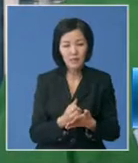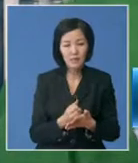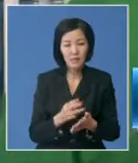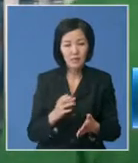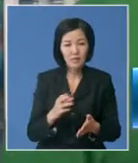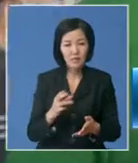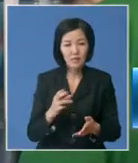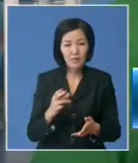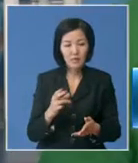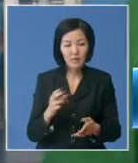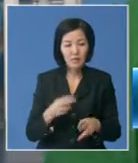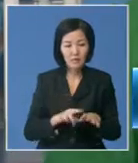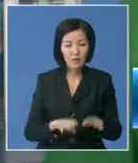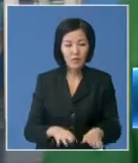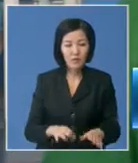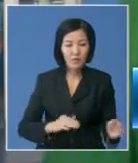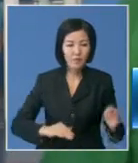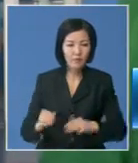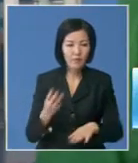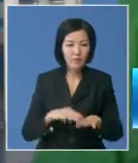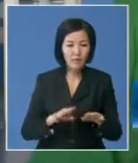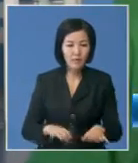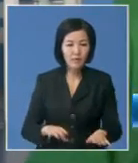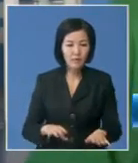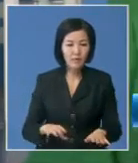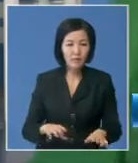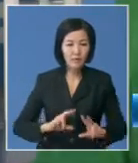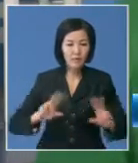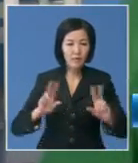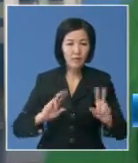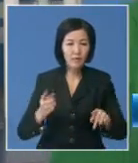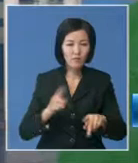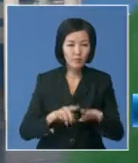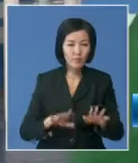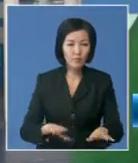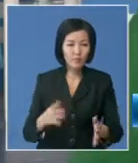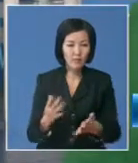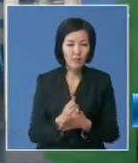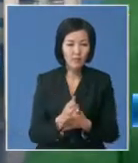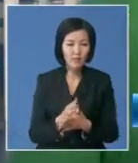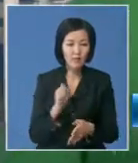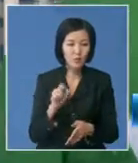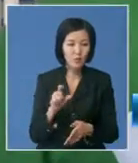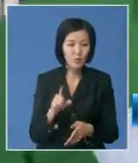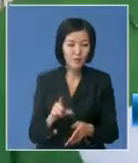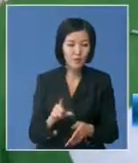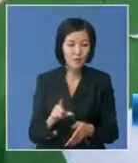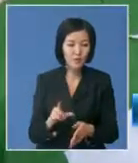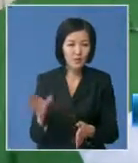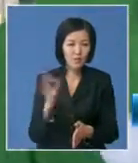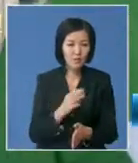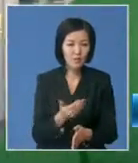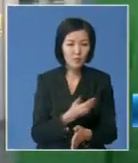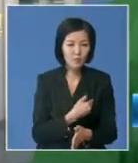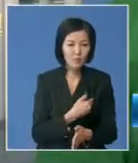плавание занял я бронзу и волейбол занять первое место золото пользуюсь этим случаем